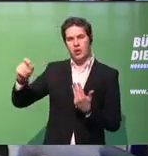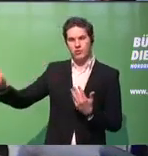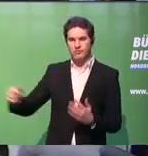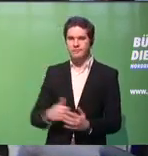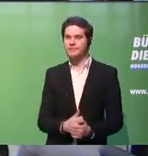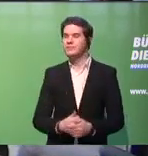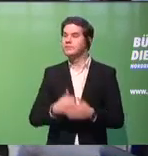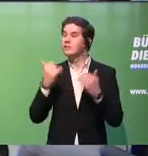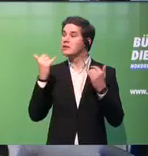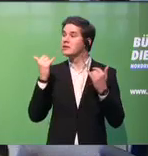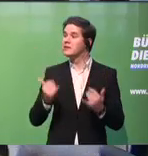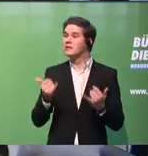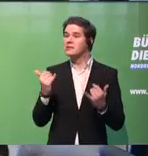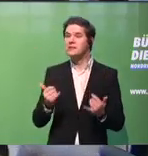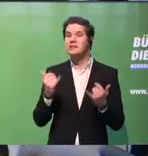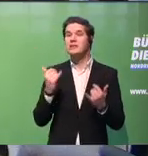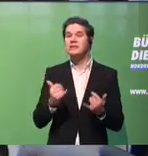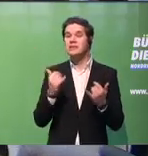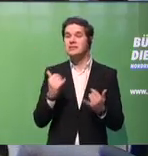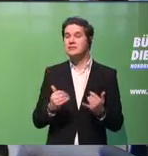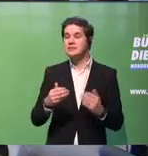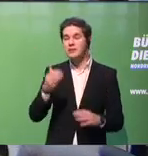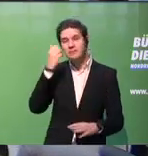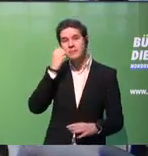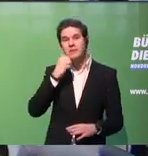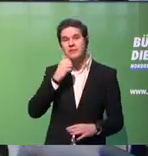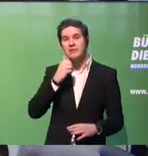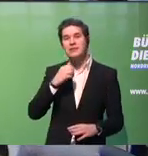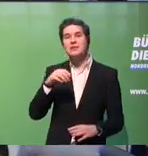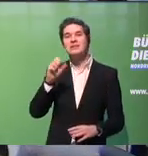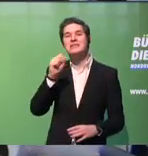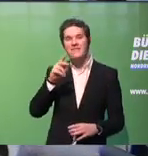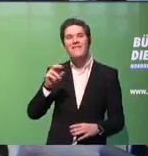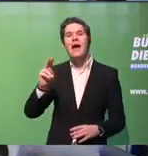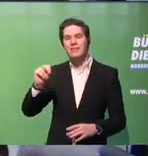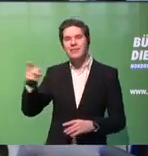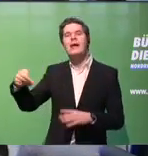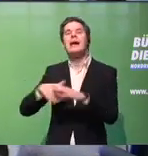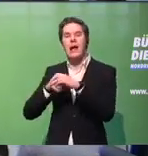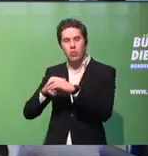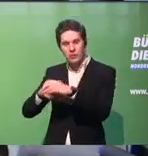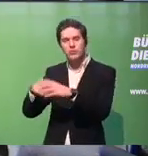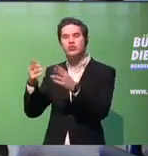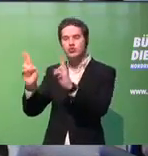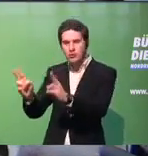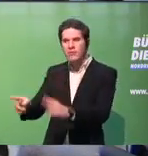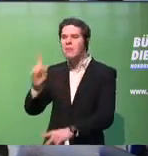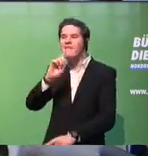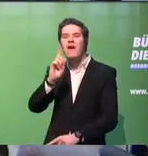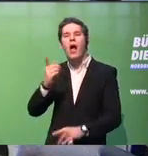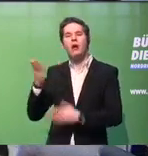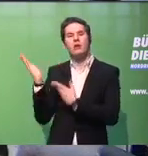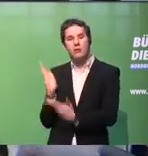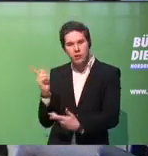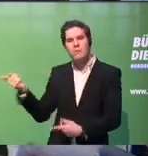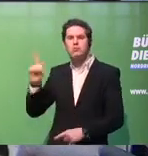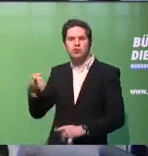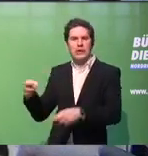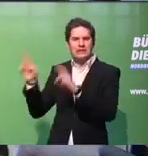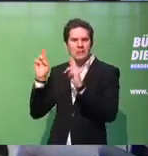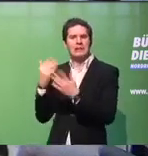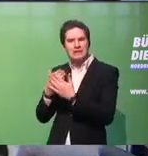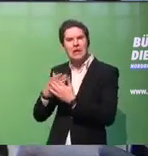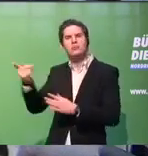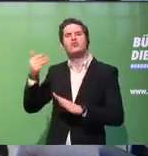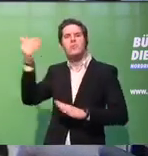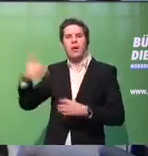ich bitte alle, die Sven Giegold herzlich gratulieren, um ein bisschen Respekt gegenüber denen, die sich hier vorne vorstellen. Und wir fangen an mit